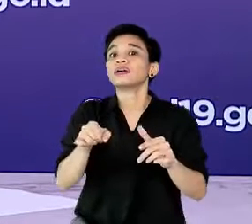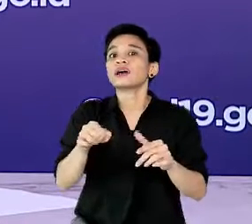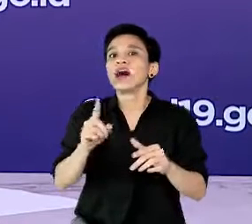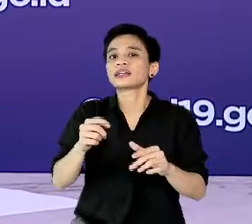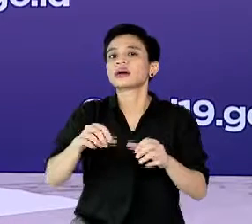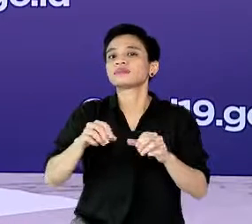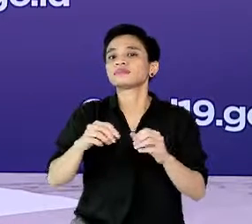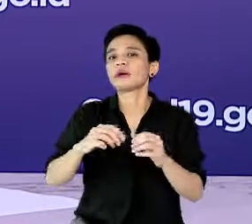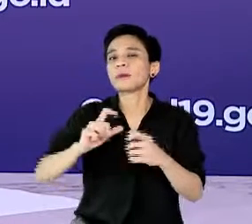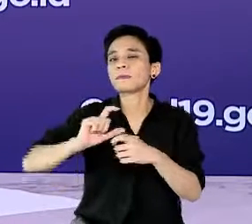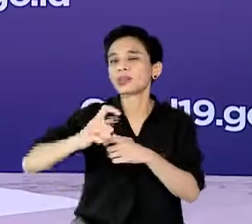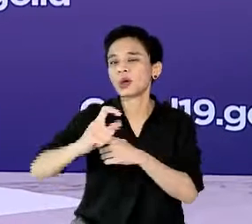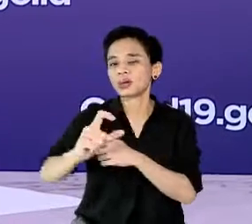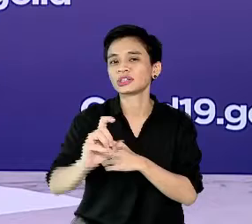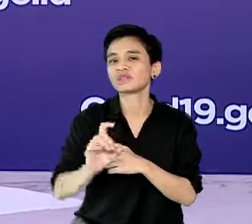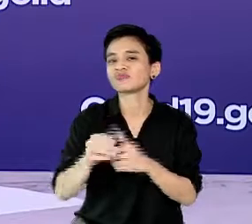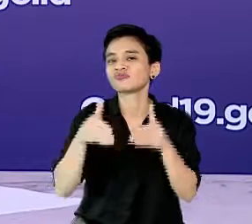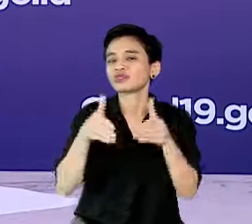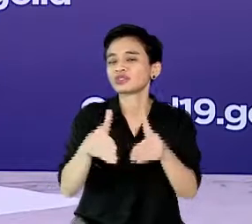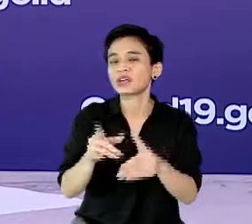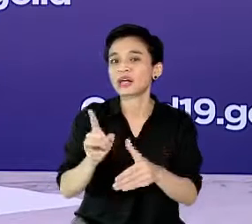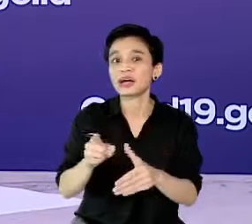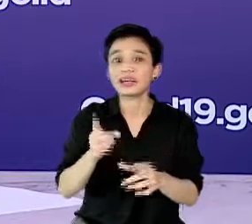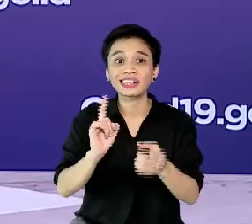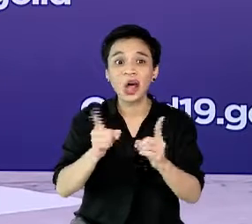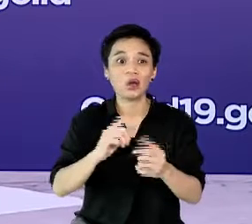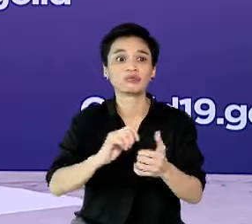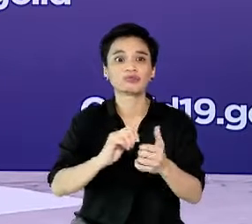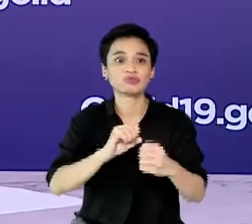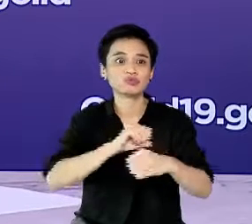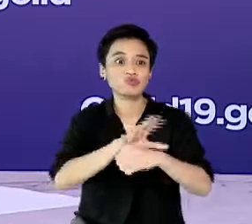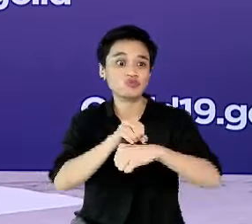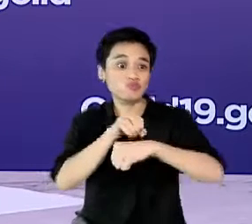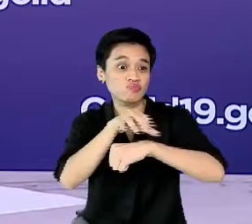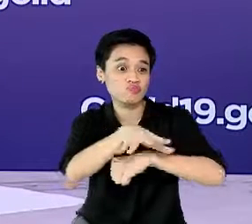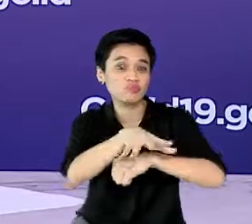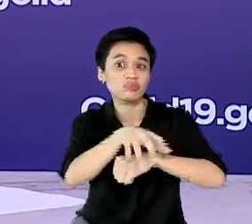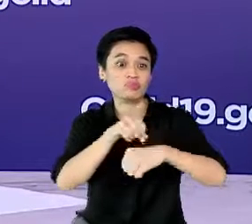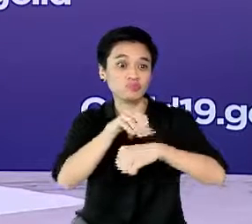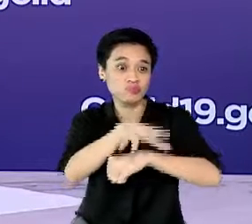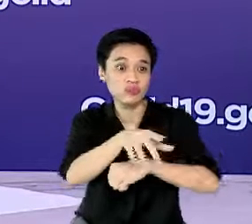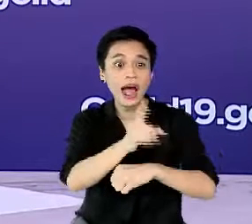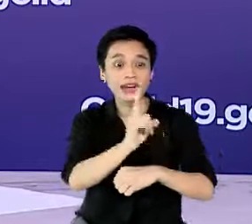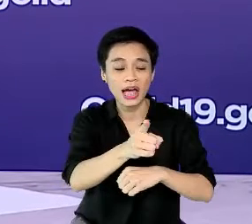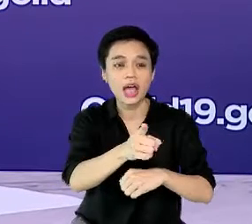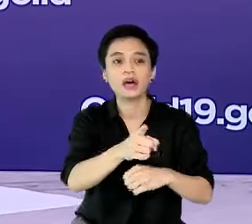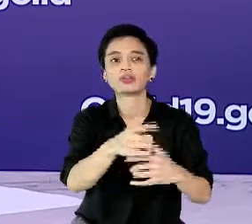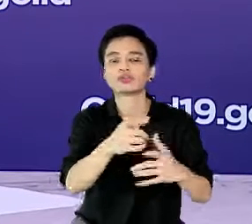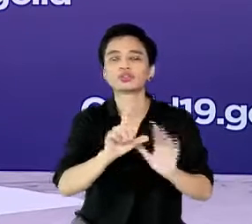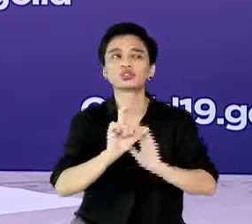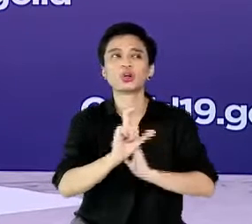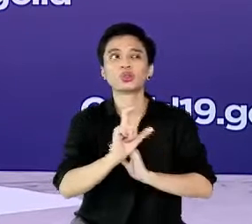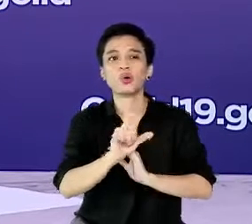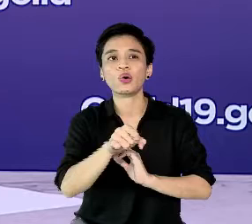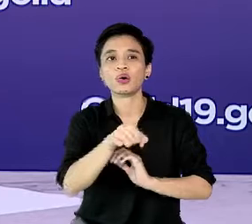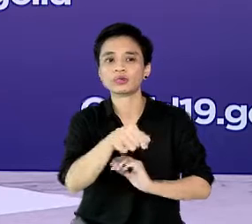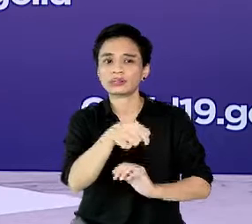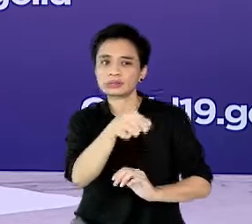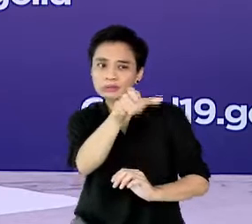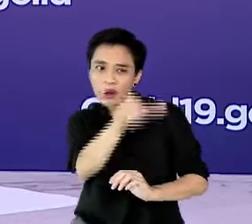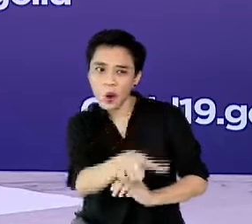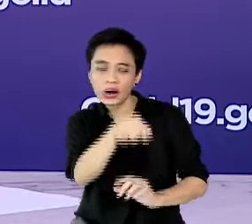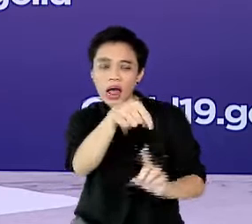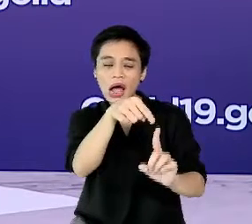memiliki metode khusus dan tidak semua kasus positif layak untuk dilacak Chino micnya misalnya kasus dengan